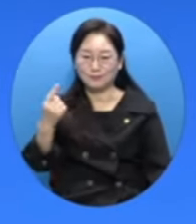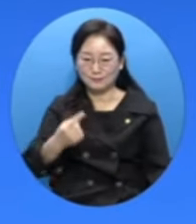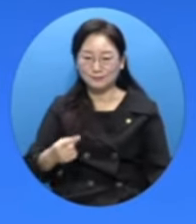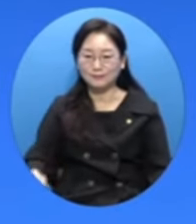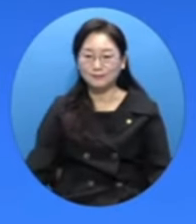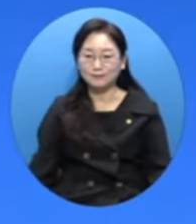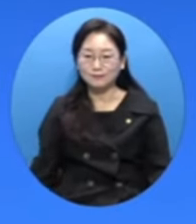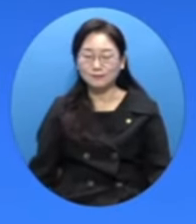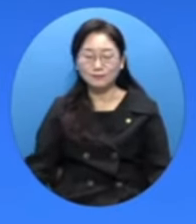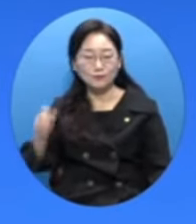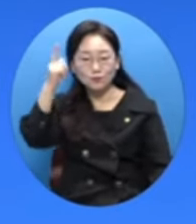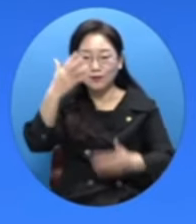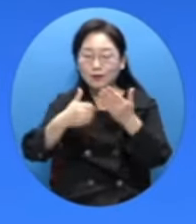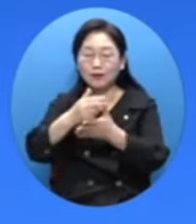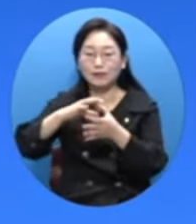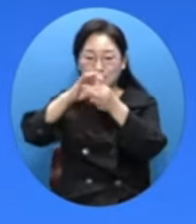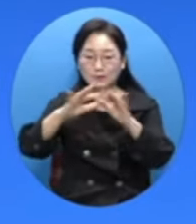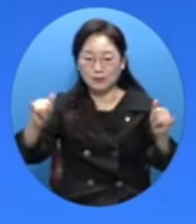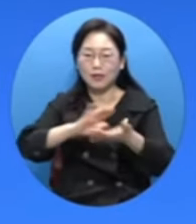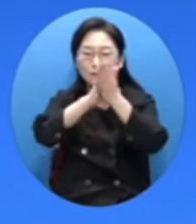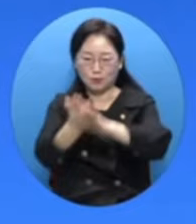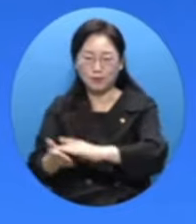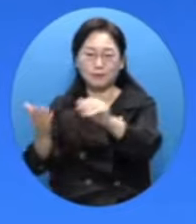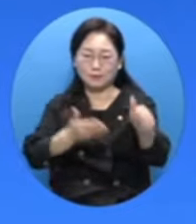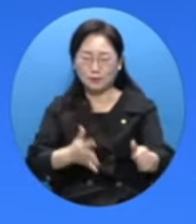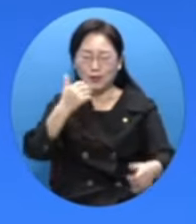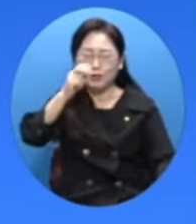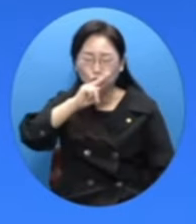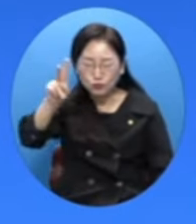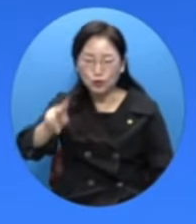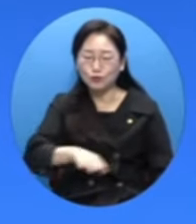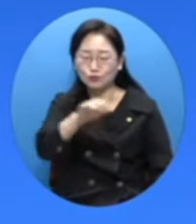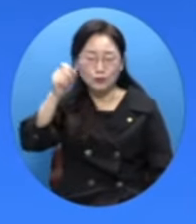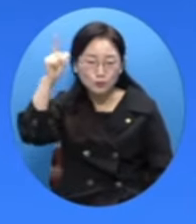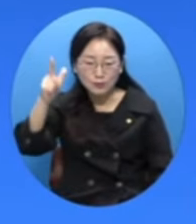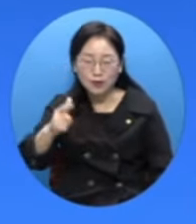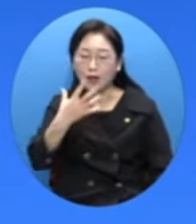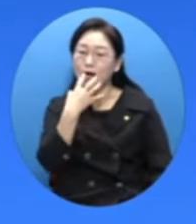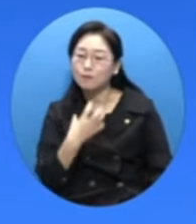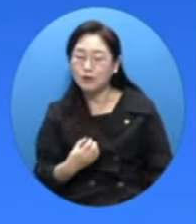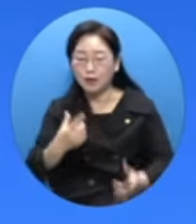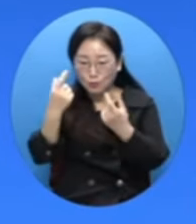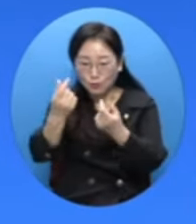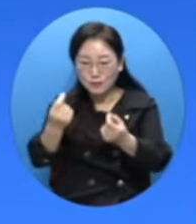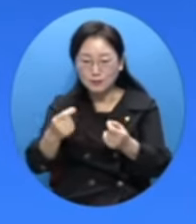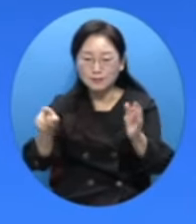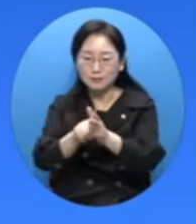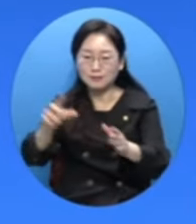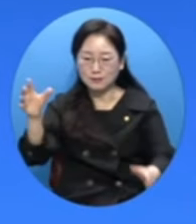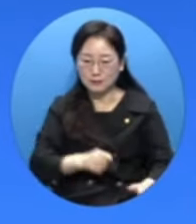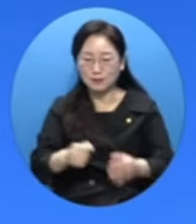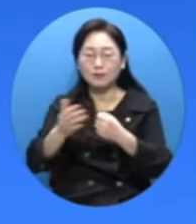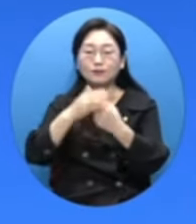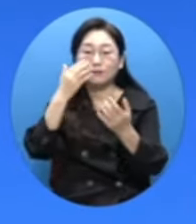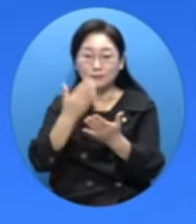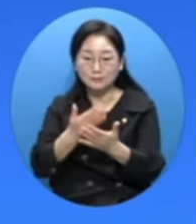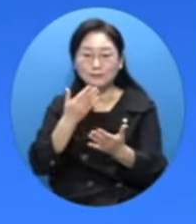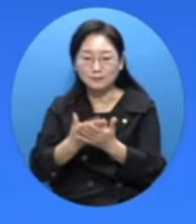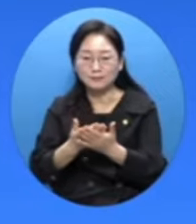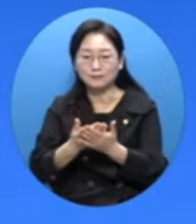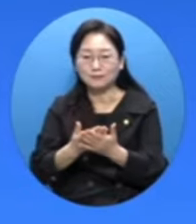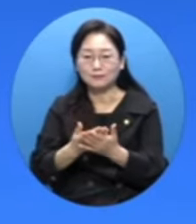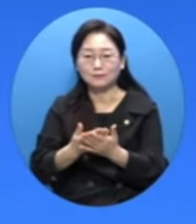것입니다. 위대한 하나님의 사람들은 다 변화되기를 바랍니다. 주여 우리를 위대한 아브라함으로 같이 그러한 믿음의 사람들이 되게 하여